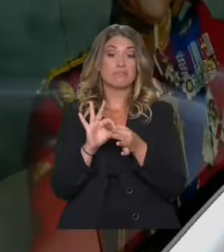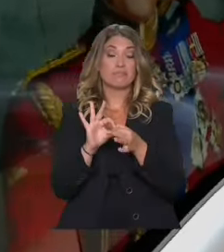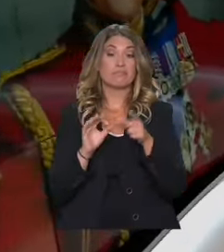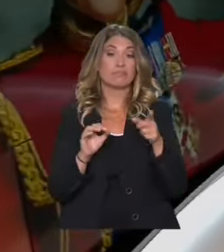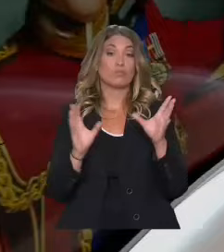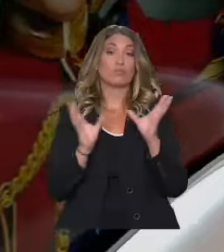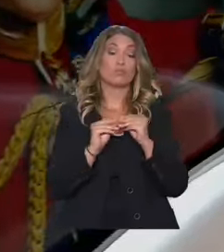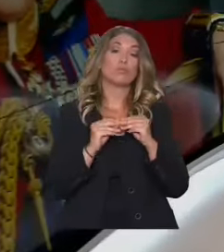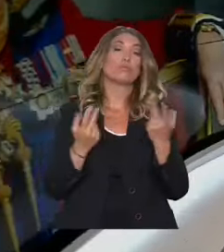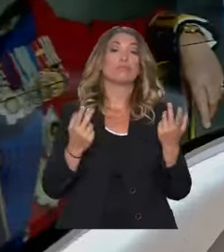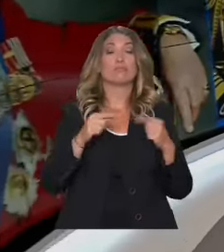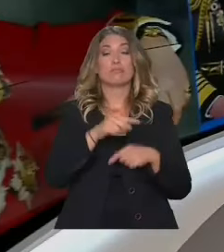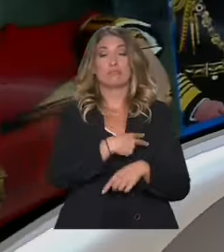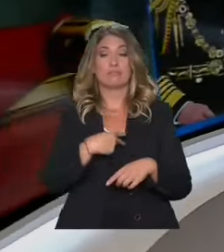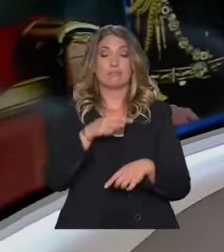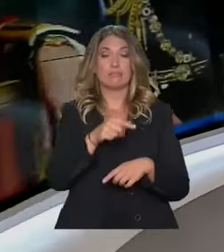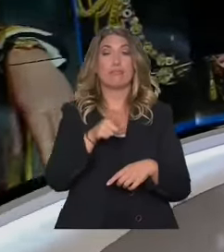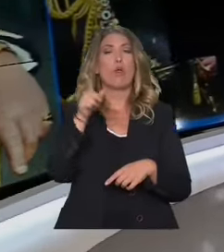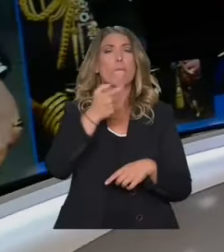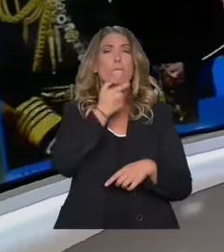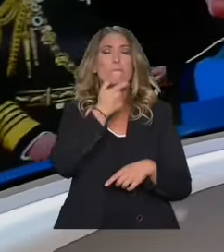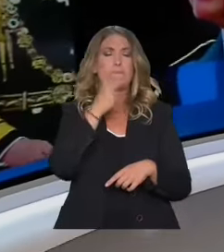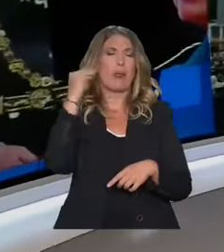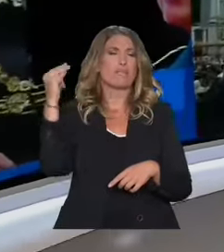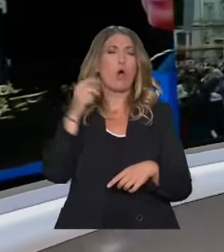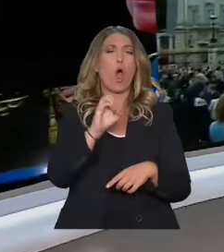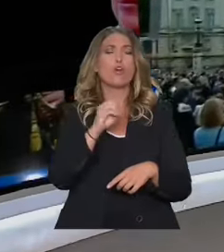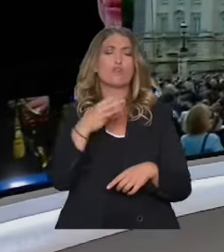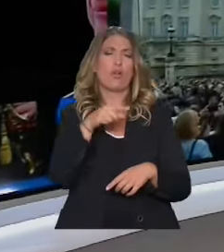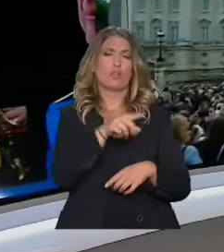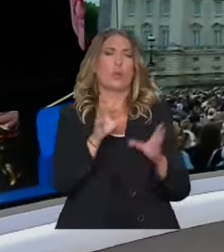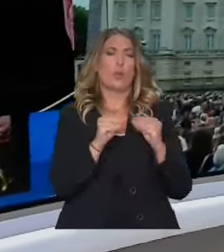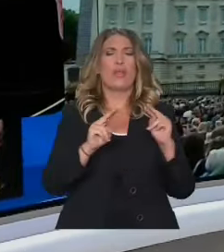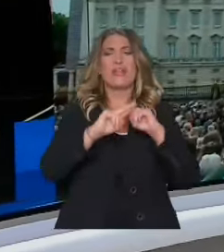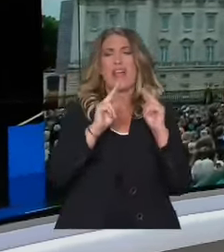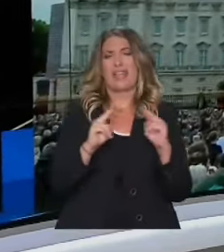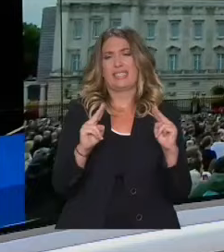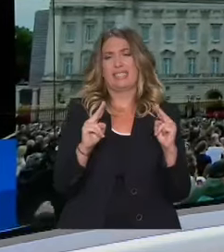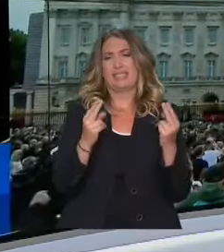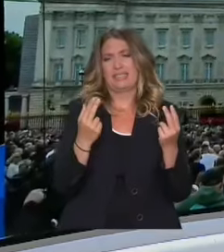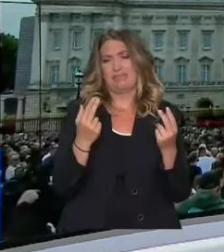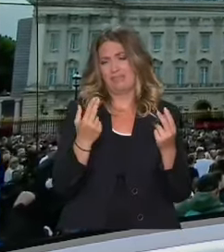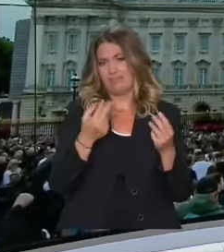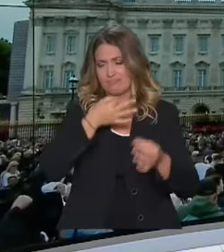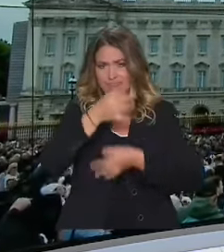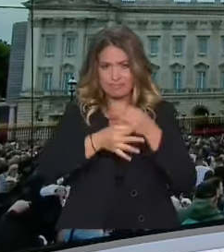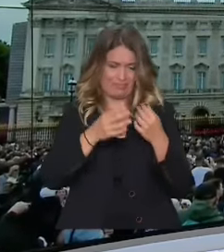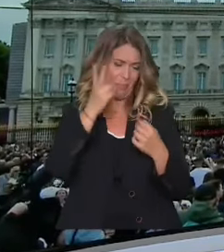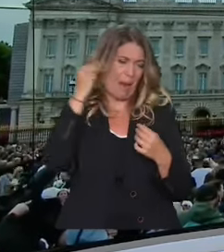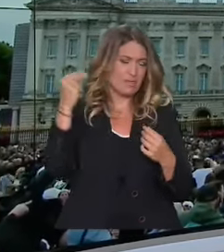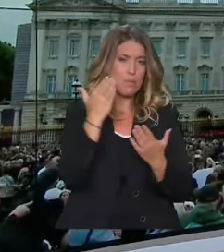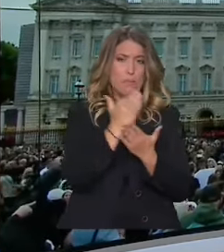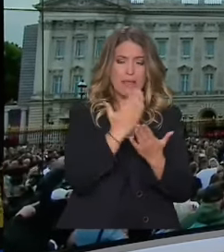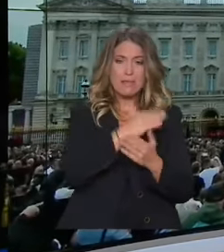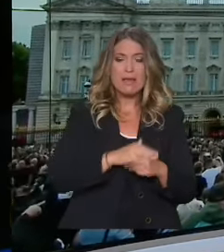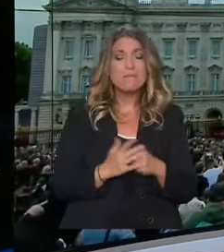των Ευρωπαϊκών Σπουδών του Πανεπιστημίου της Οξφόρδης. Και του ζήτησα να είναι κοντά μας για να μας πει δύο λόγια για όλο αυτό το